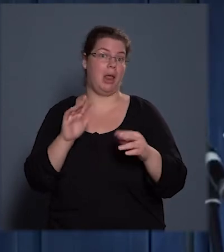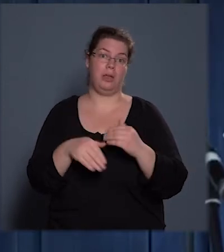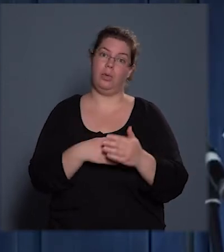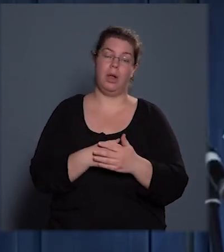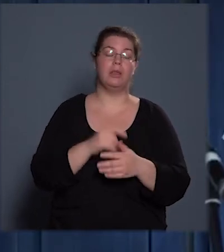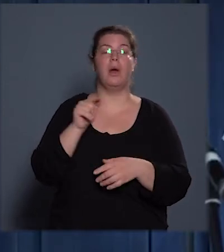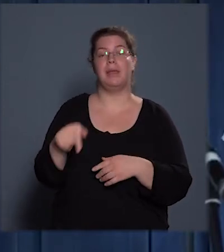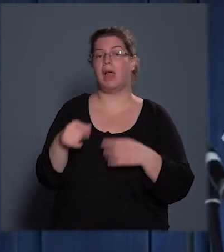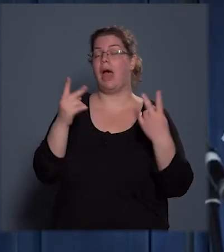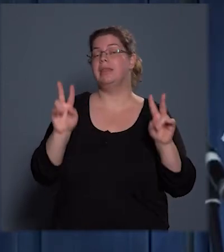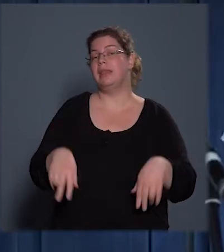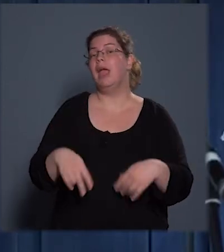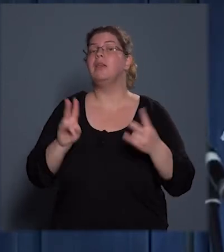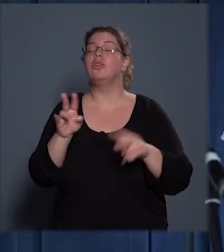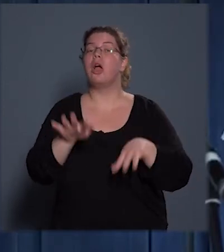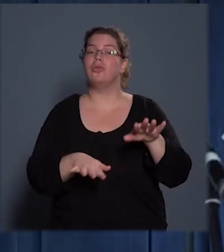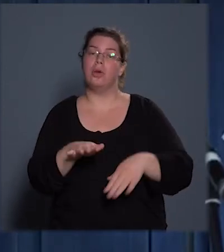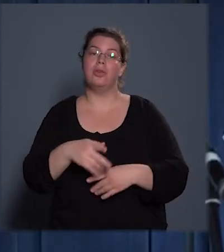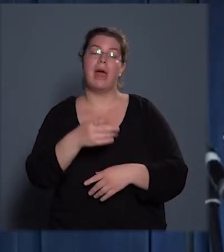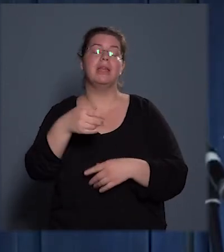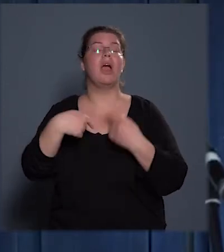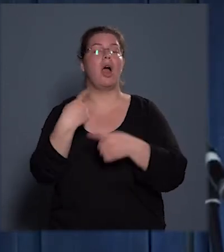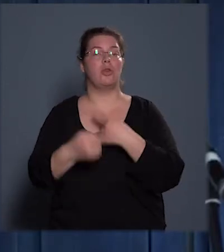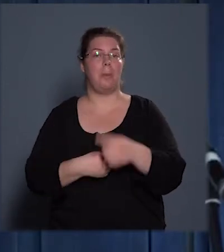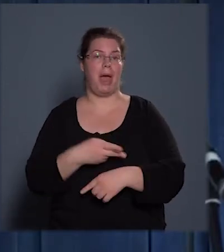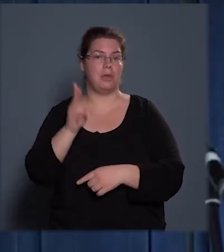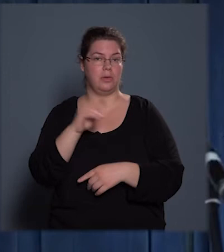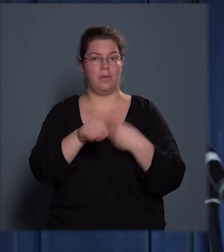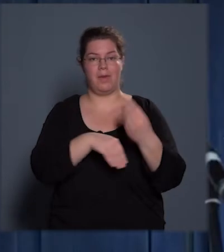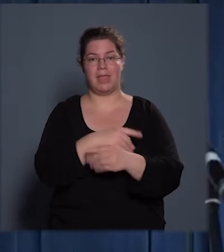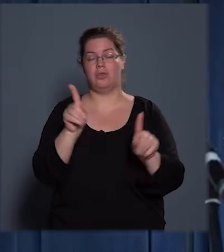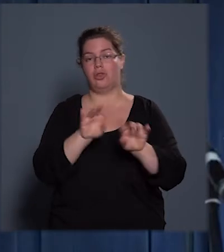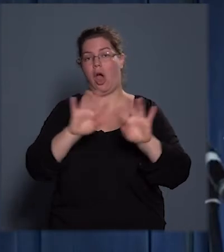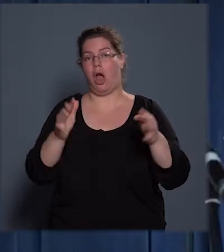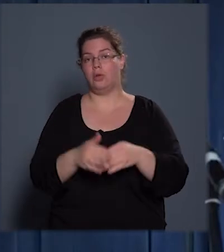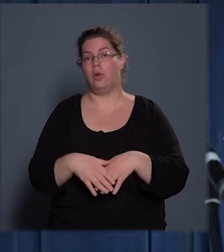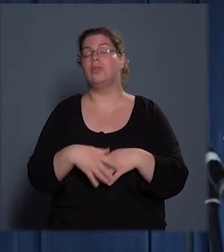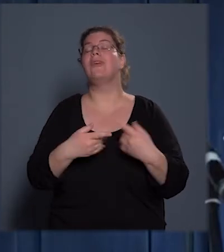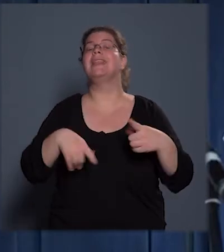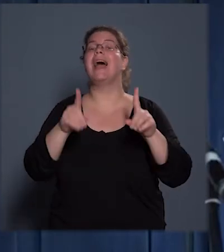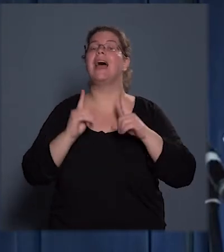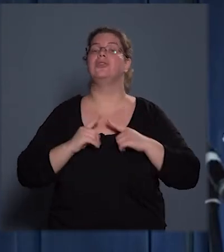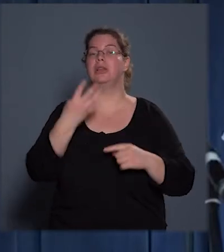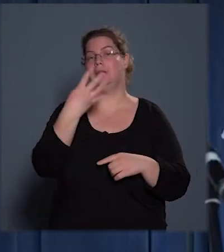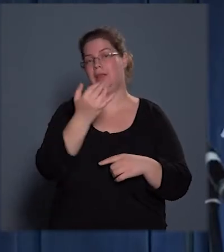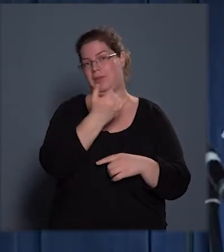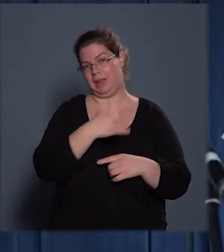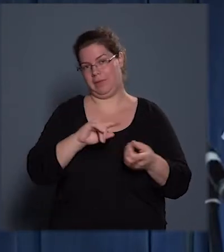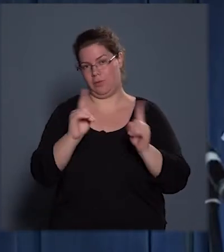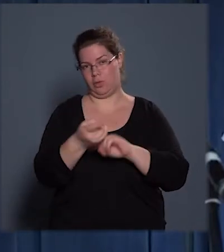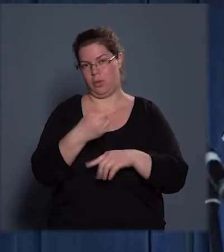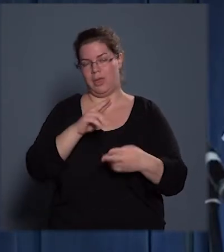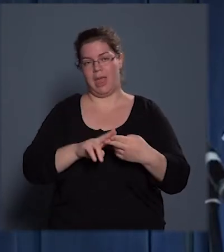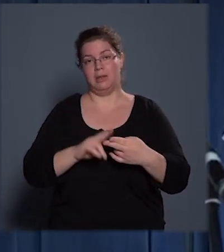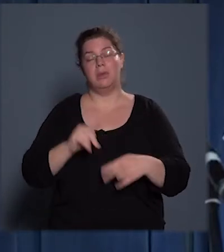tény, hogy a soroksári hagyományőrző vegyes dalkör fennállásának 40. évfordulóját ünnepli.